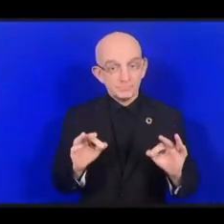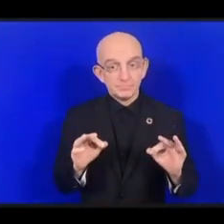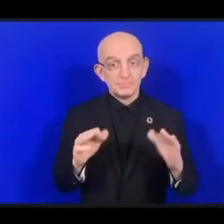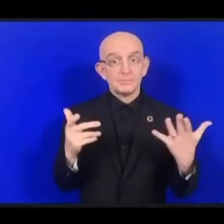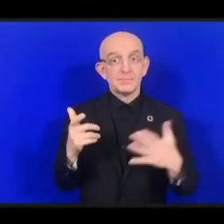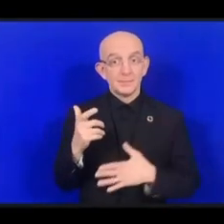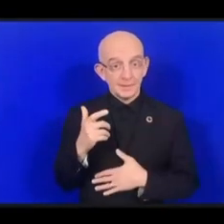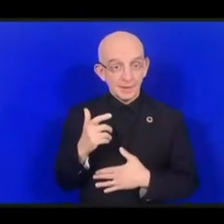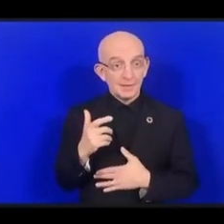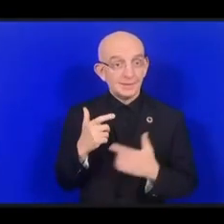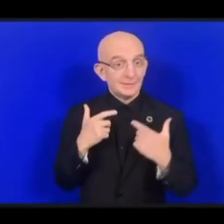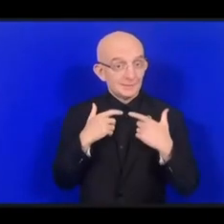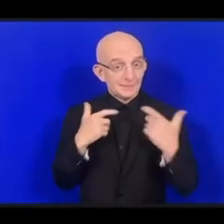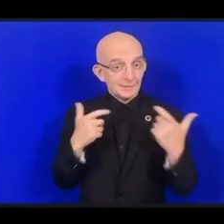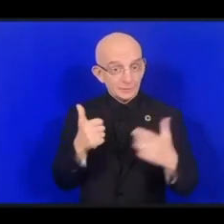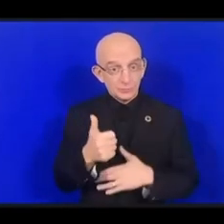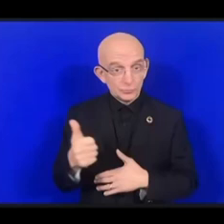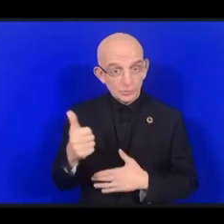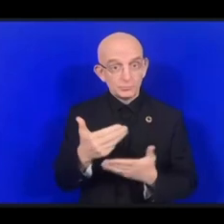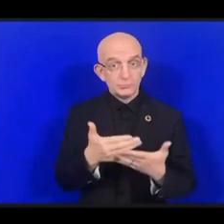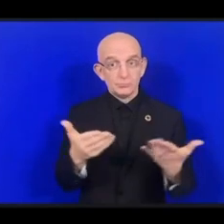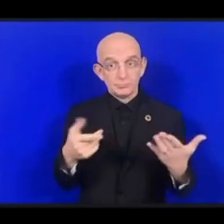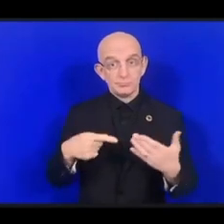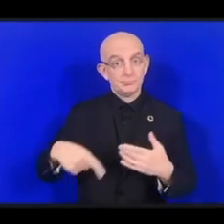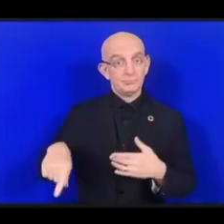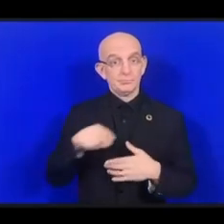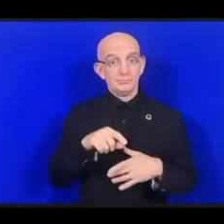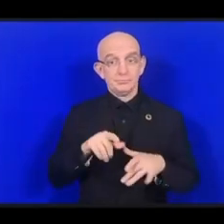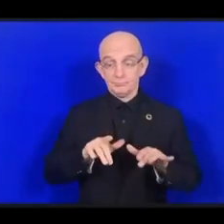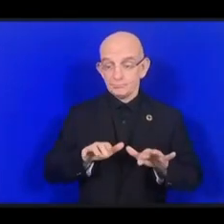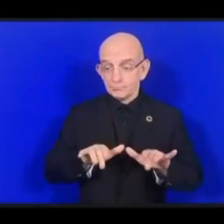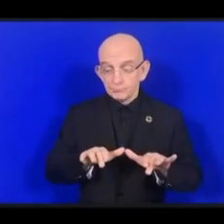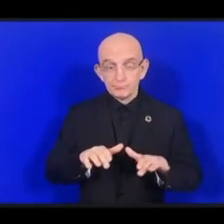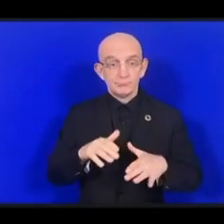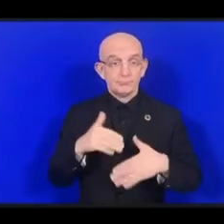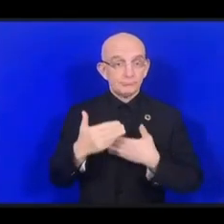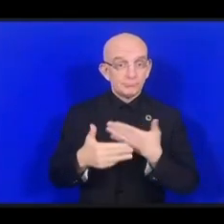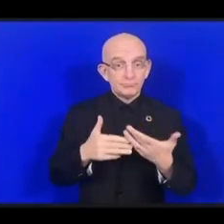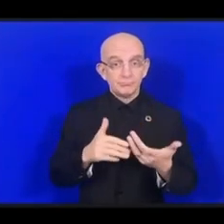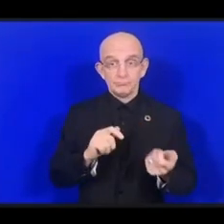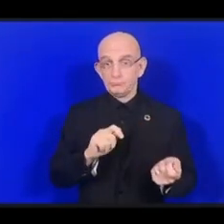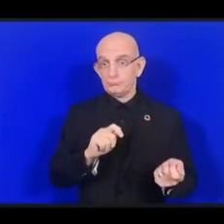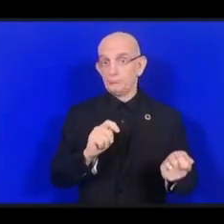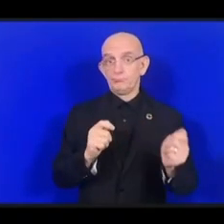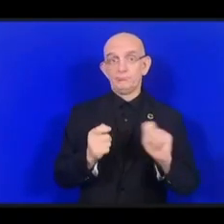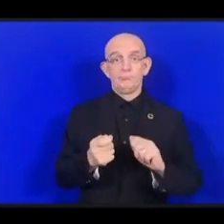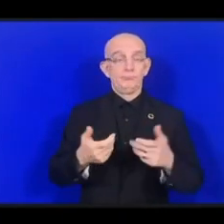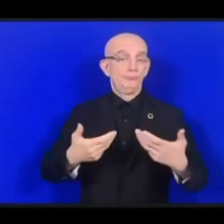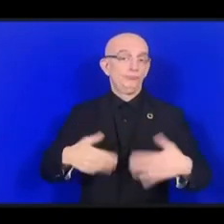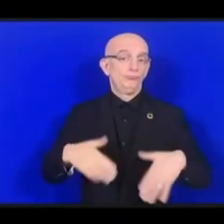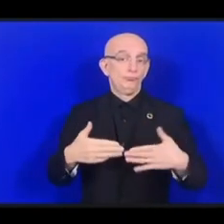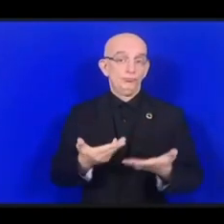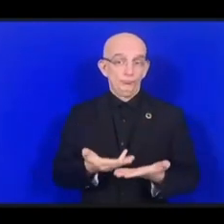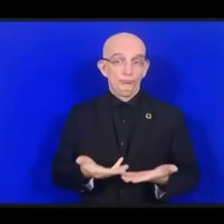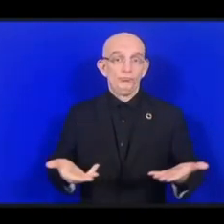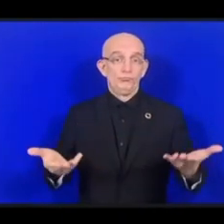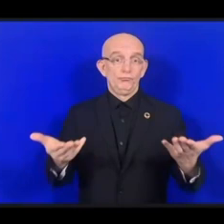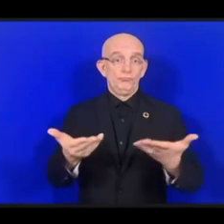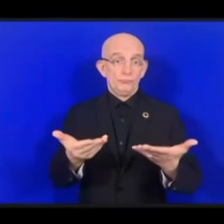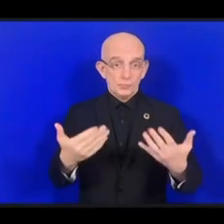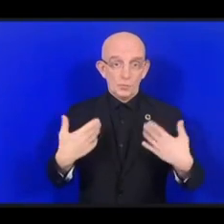الرقمي سريع التطور اليوم تقدم لنا التكنولوجيا فرصا رائعه وتحديات